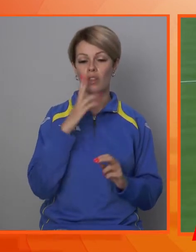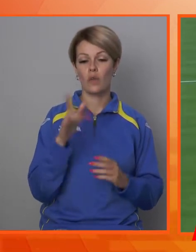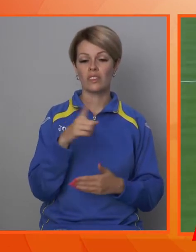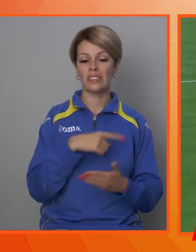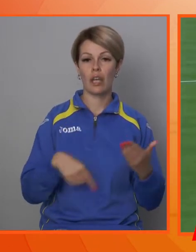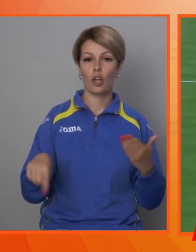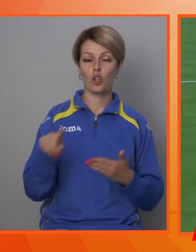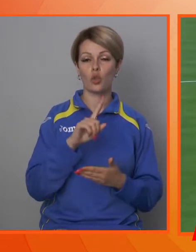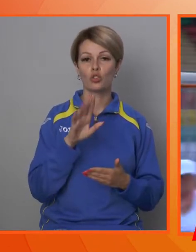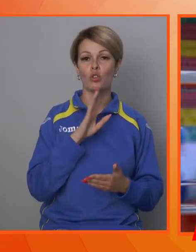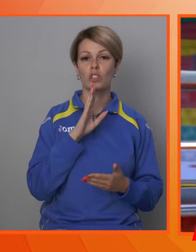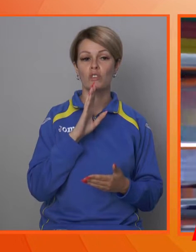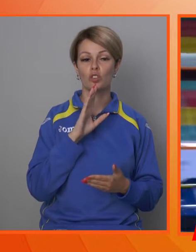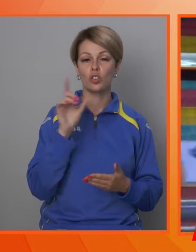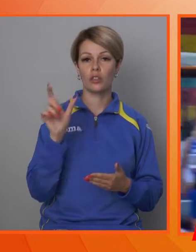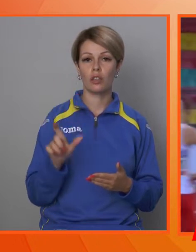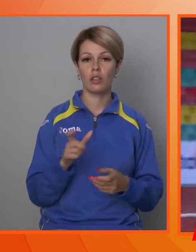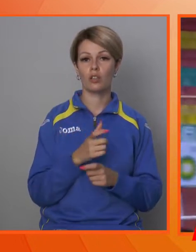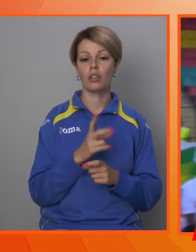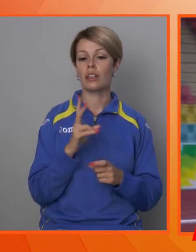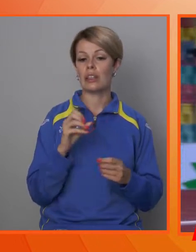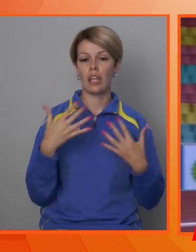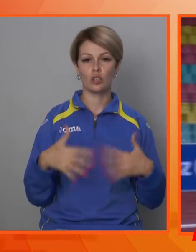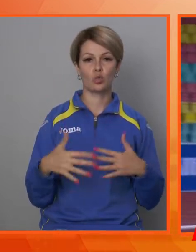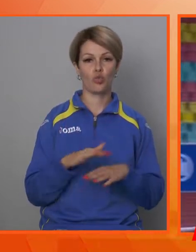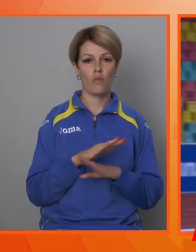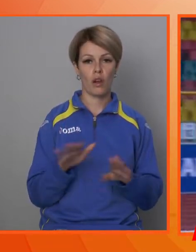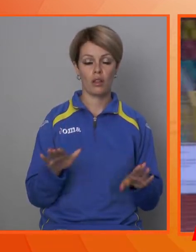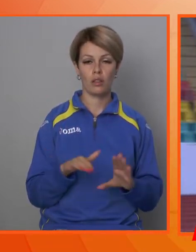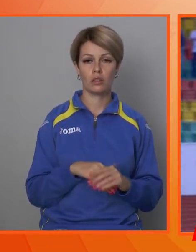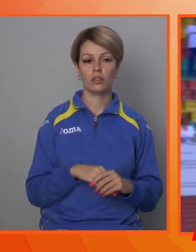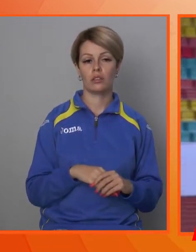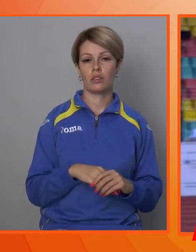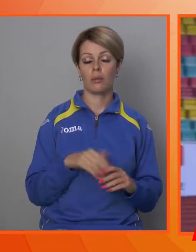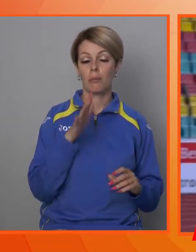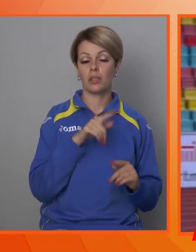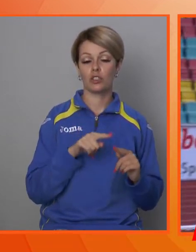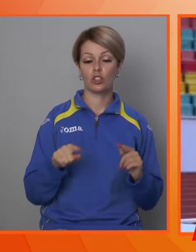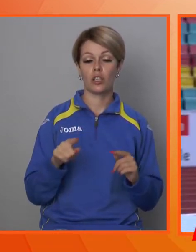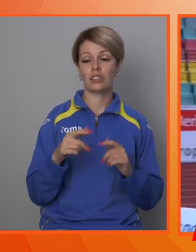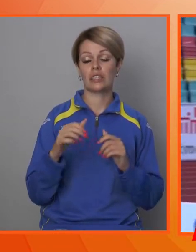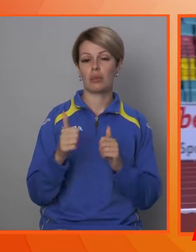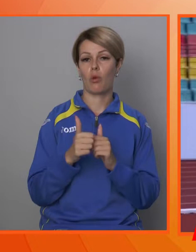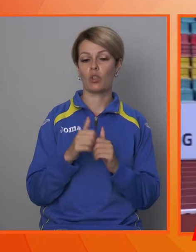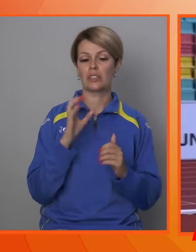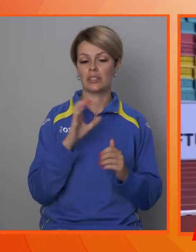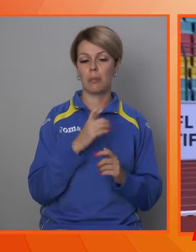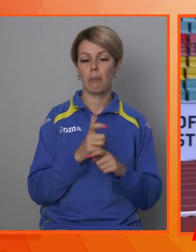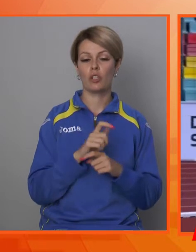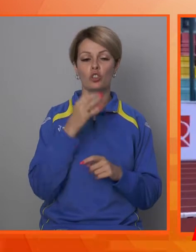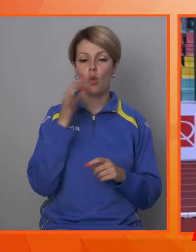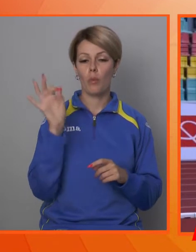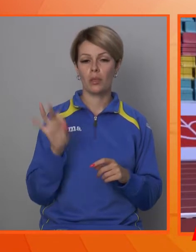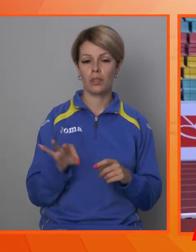Було видно в секторі, що дівчинка не стушувалась серед дівчат більш опитних, більш